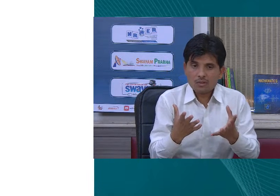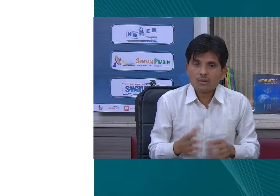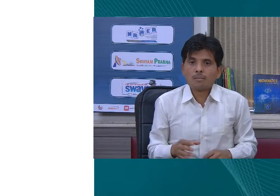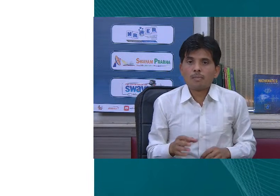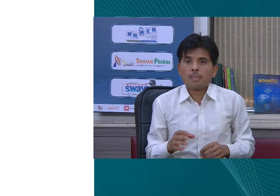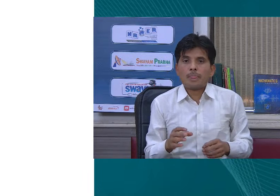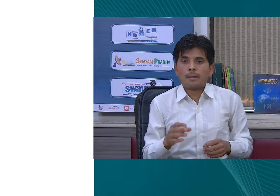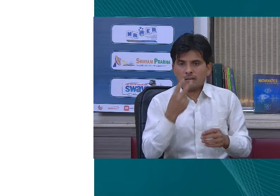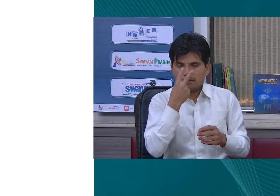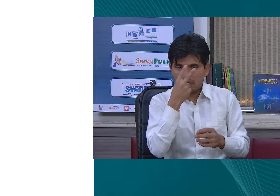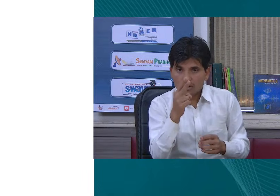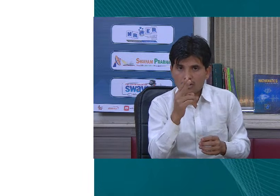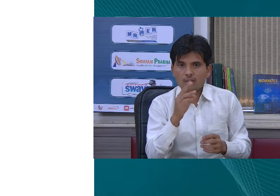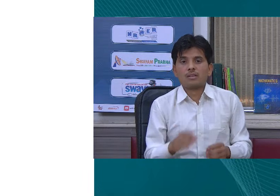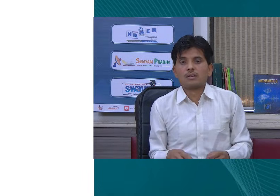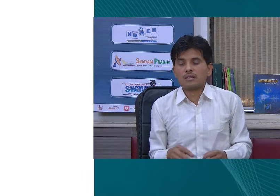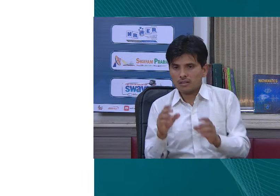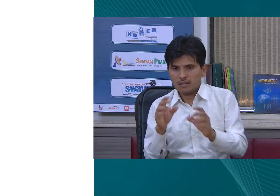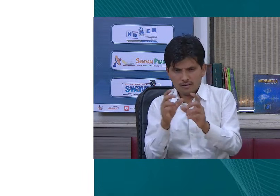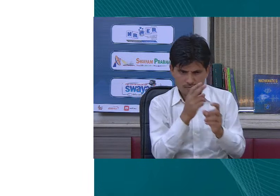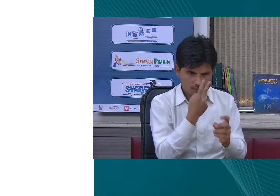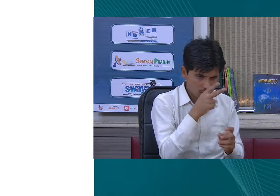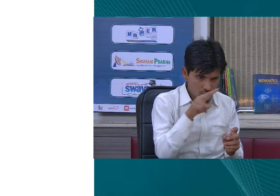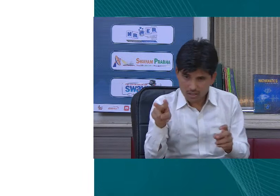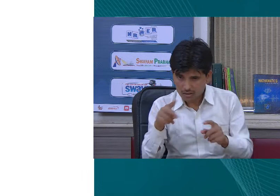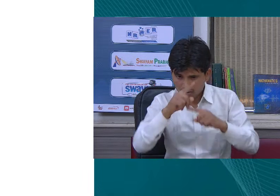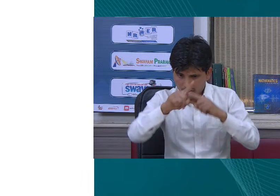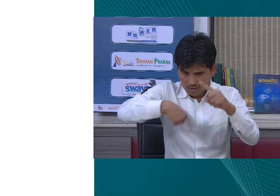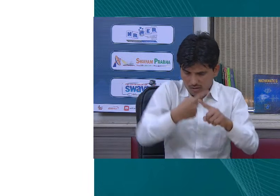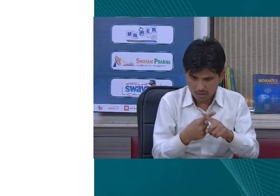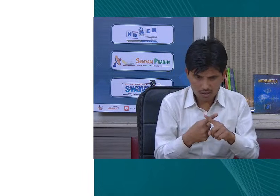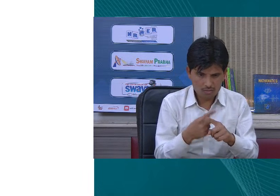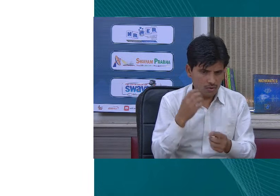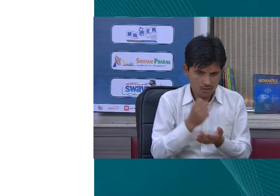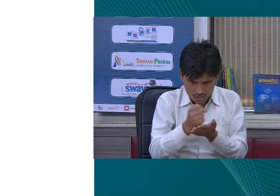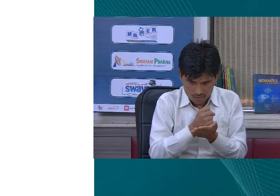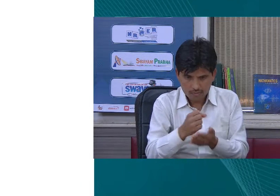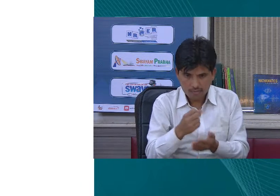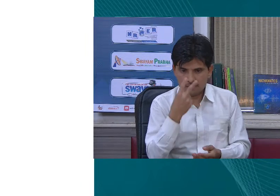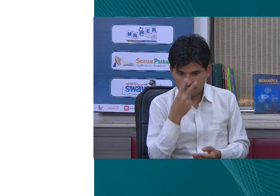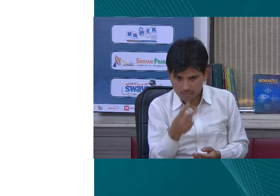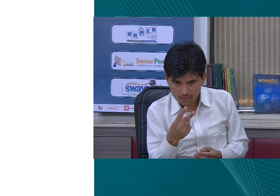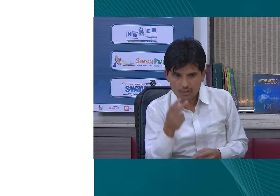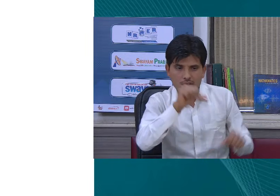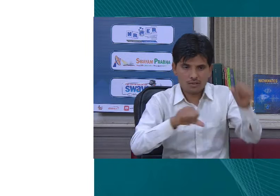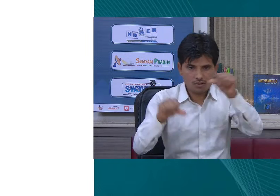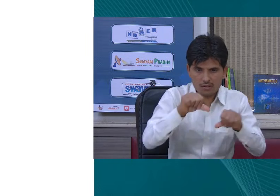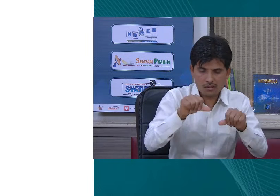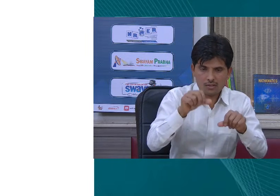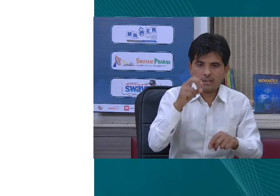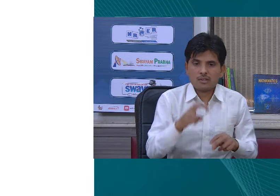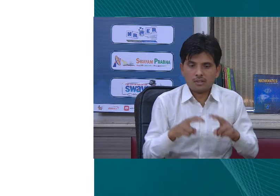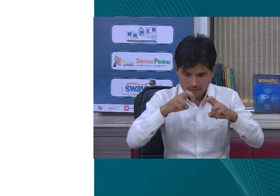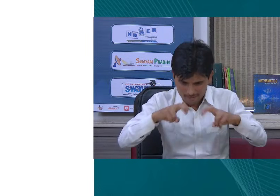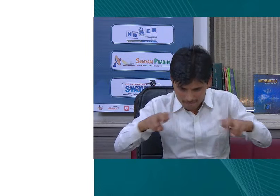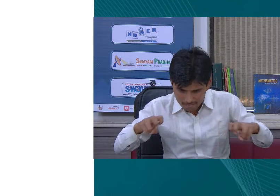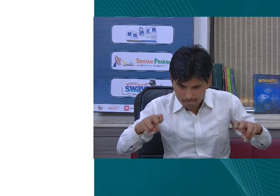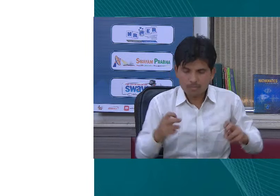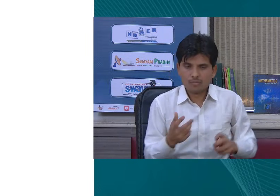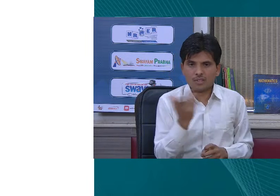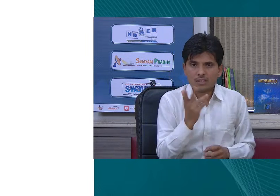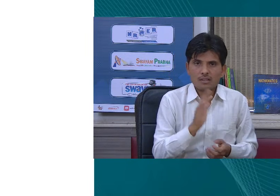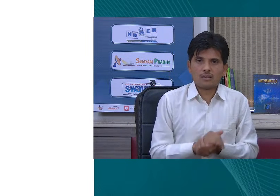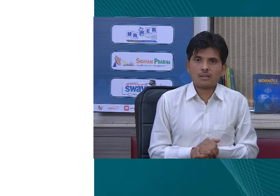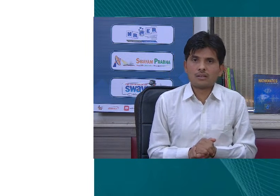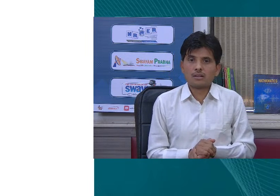गैलेक्सीज को डिस्कवर करते हैं और उनके बारे में जानने की कोशिश करते हैं। और कहाँ से? By being on